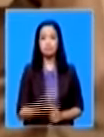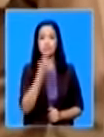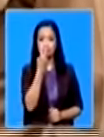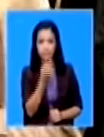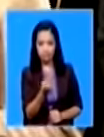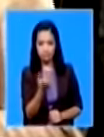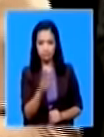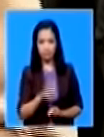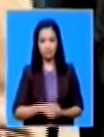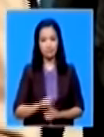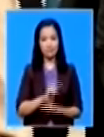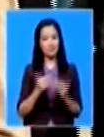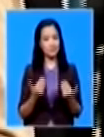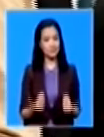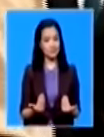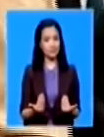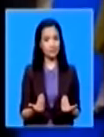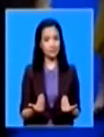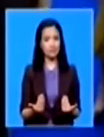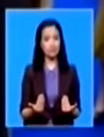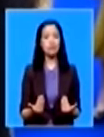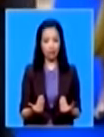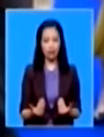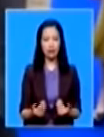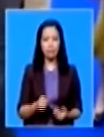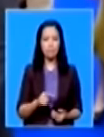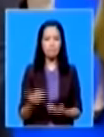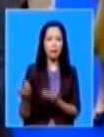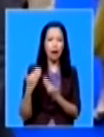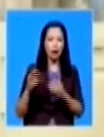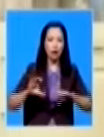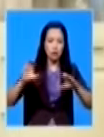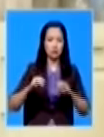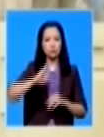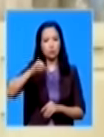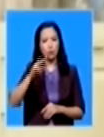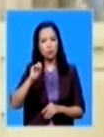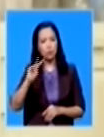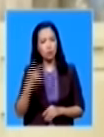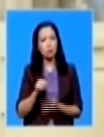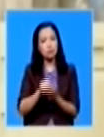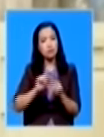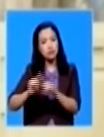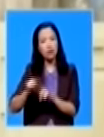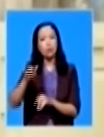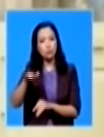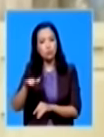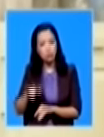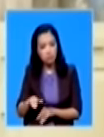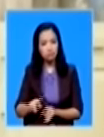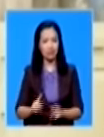ว่าวันนี้เราต้องลดภาระของรัฐลงใช่ไหมเจ้าหน้าที่การให้บริการต่างๆเราก็ไปสู่การเ